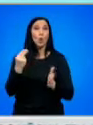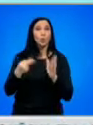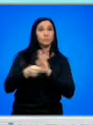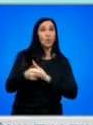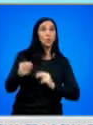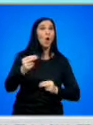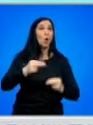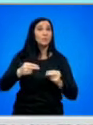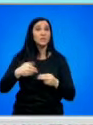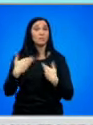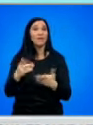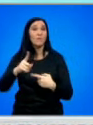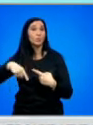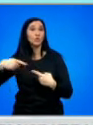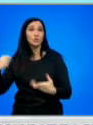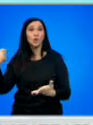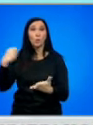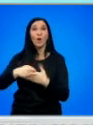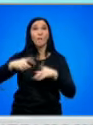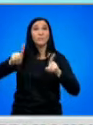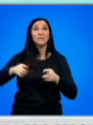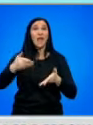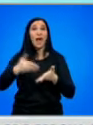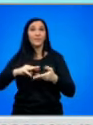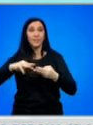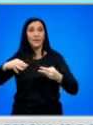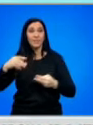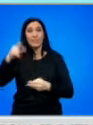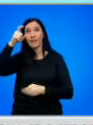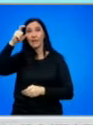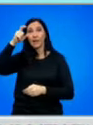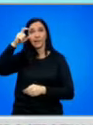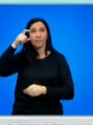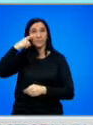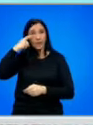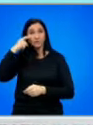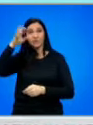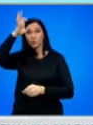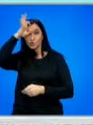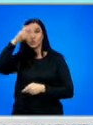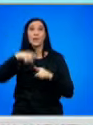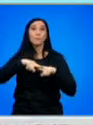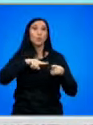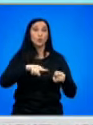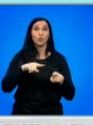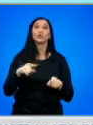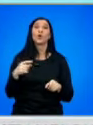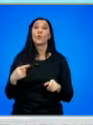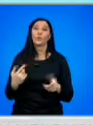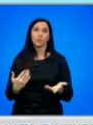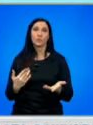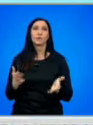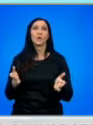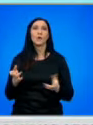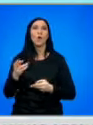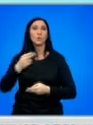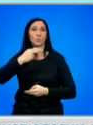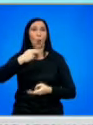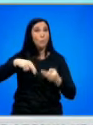Антикорупционната комисия дава процедурите за купуване на бързи антигенни тестове за учениците на прокуратурата. От КПКОНПИ са открили данни за